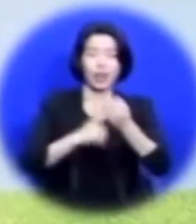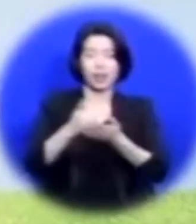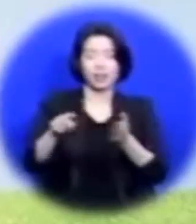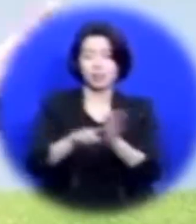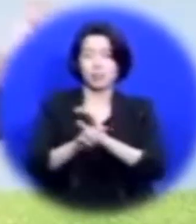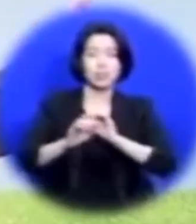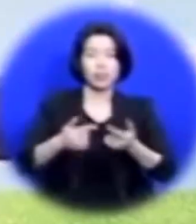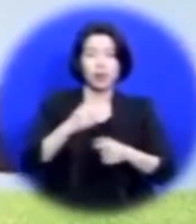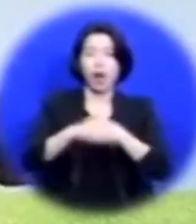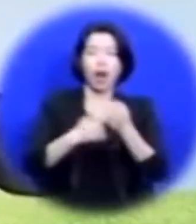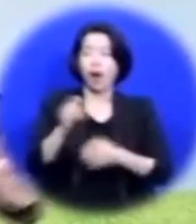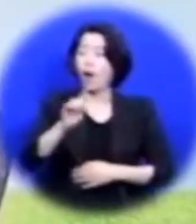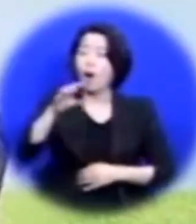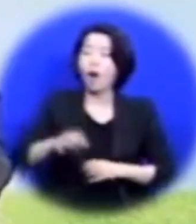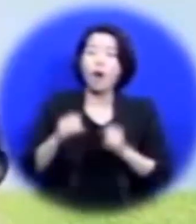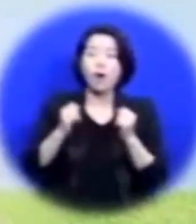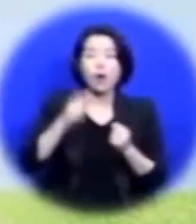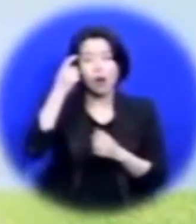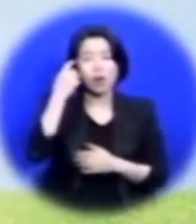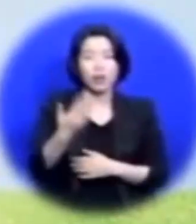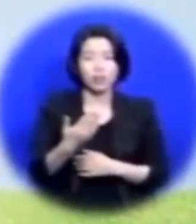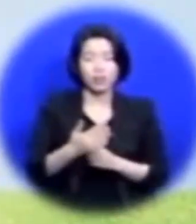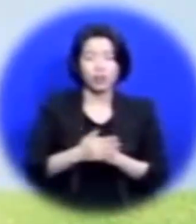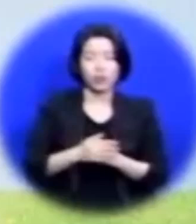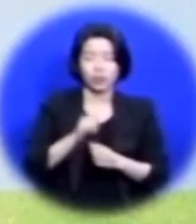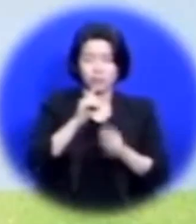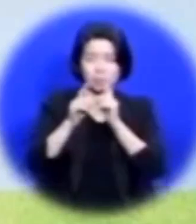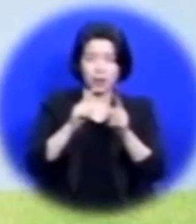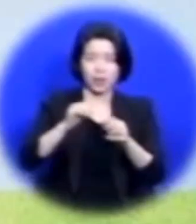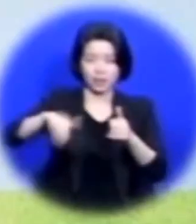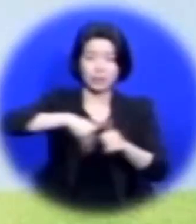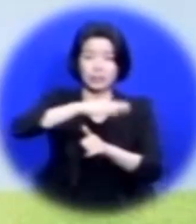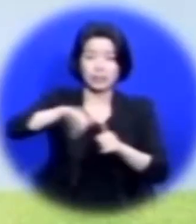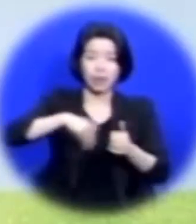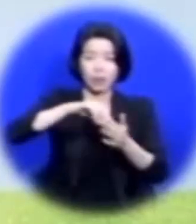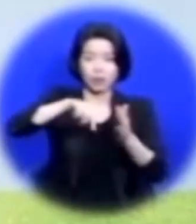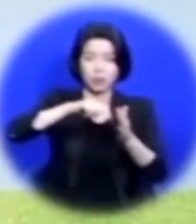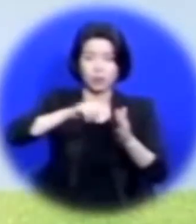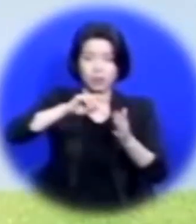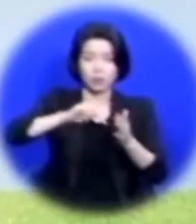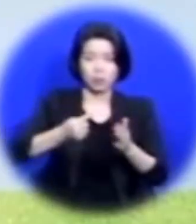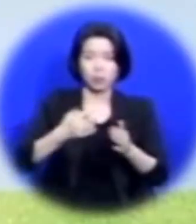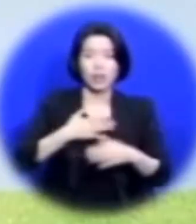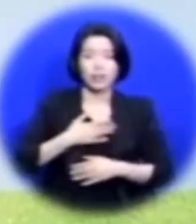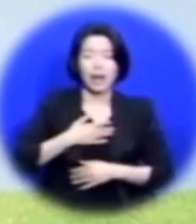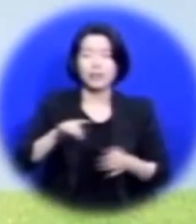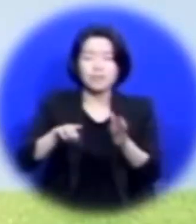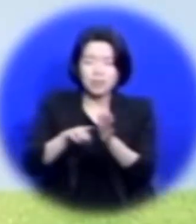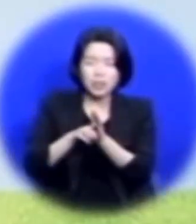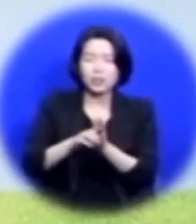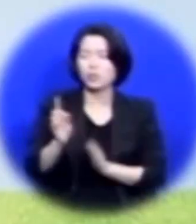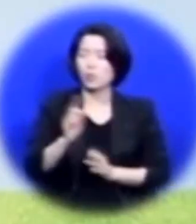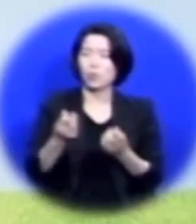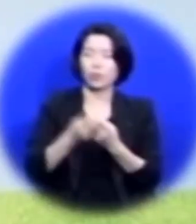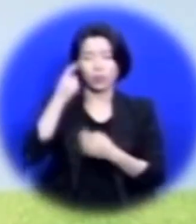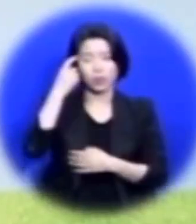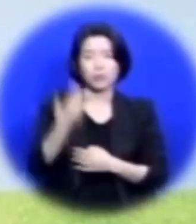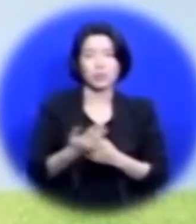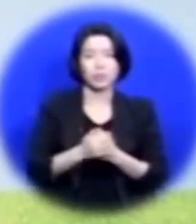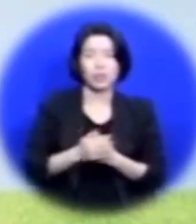믿고 하나님은 어디 계시냐고 그렇게 말을 하는 이런 상황에서도 나는 비더 지는데 어떻게